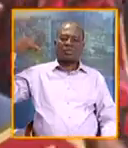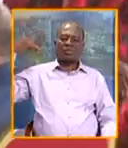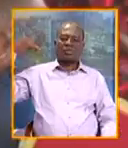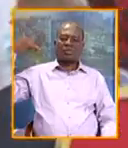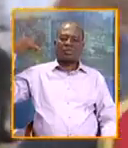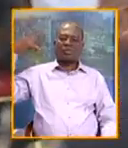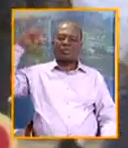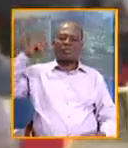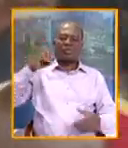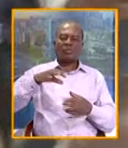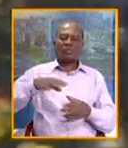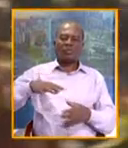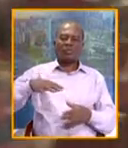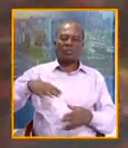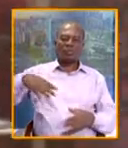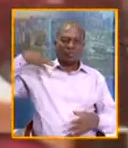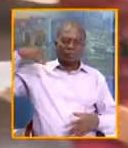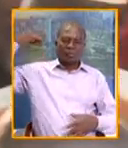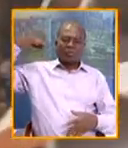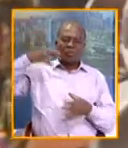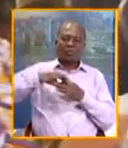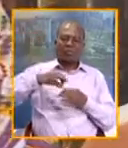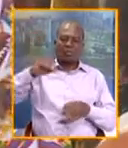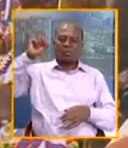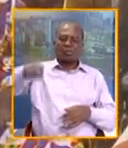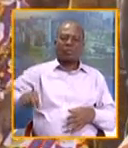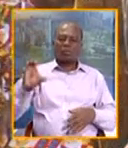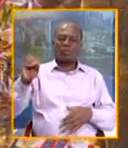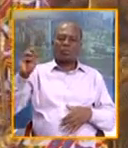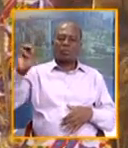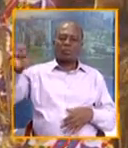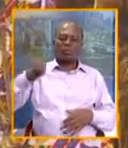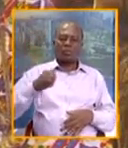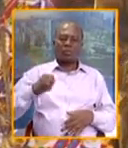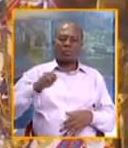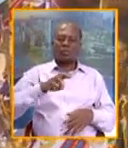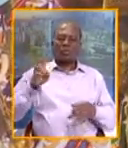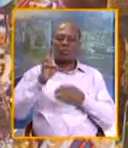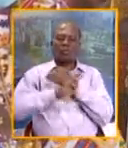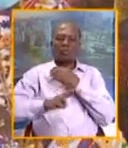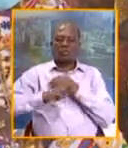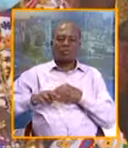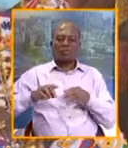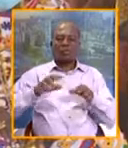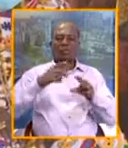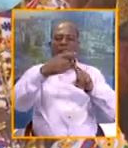aux candidats disent ils comme votre région d'origine car a signé là